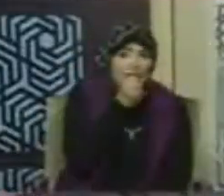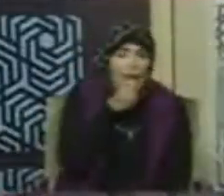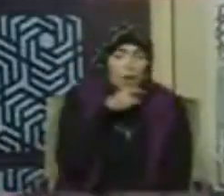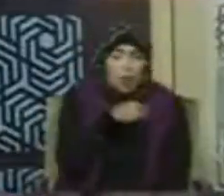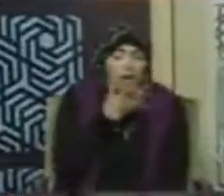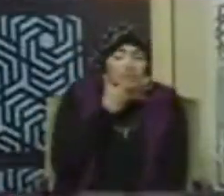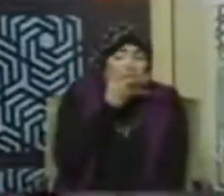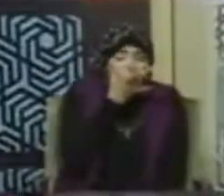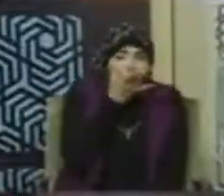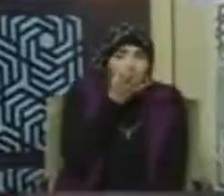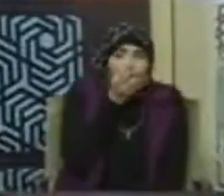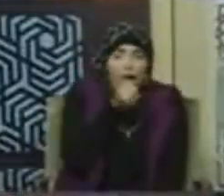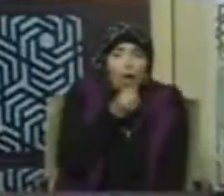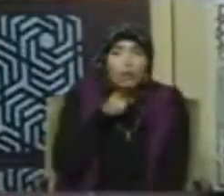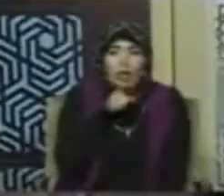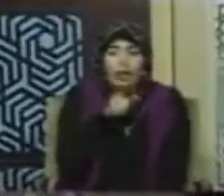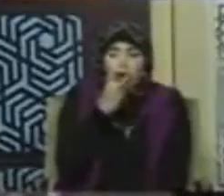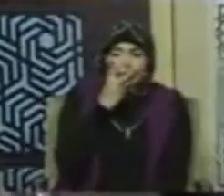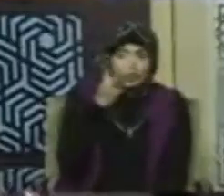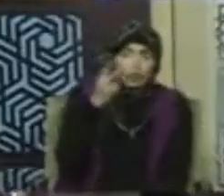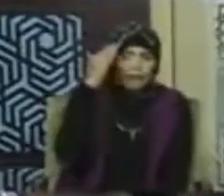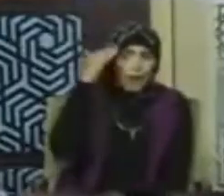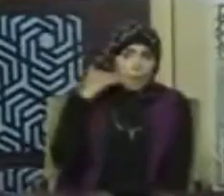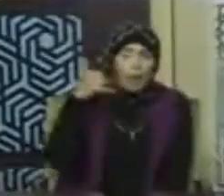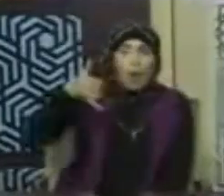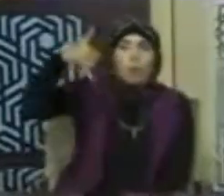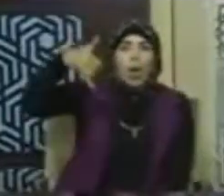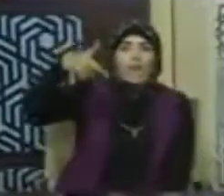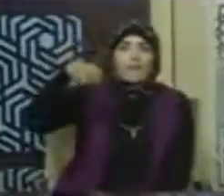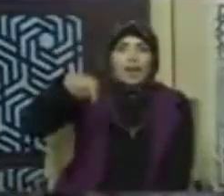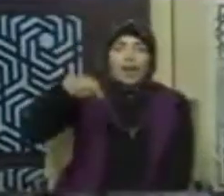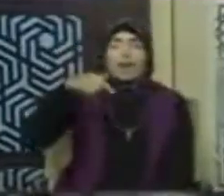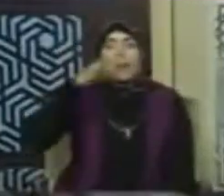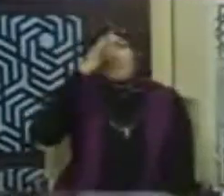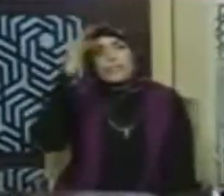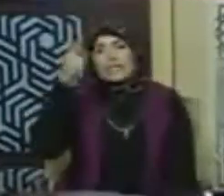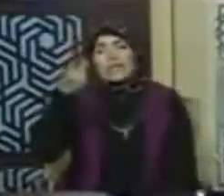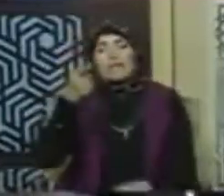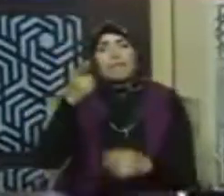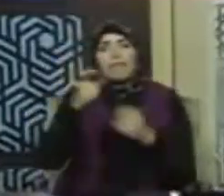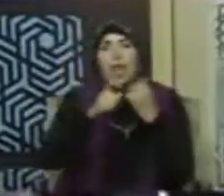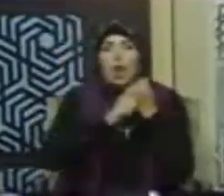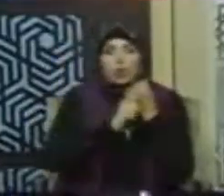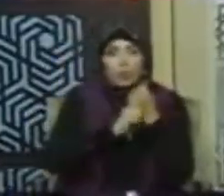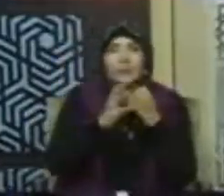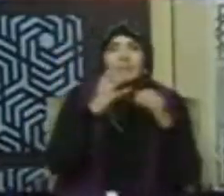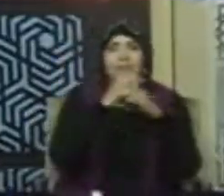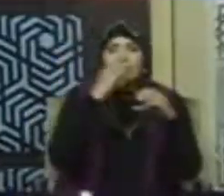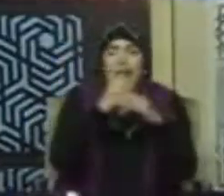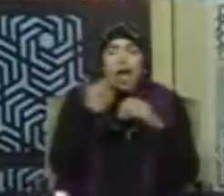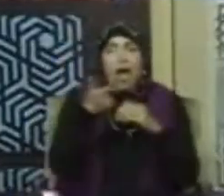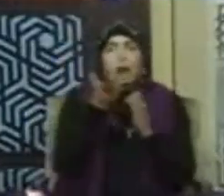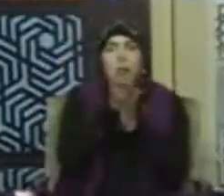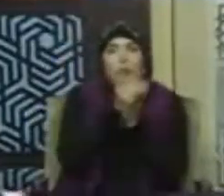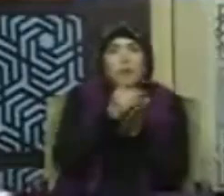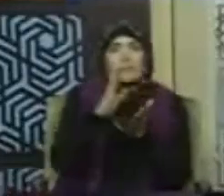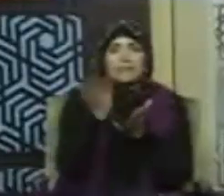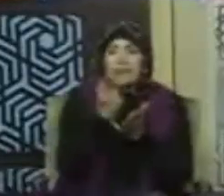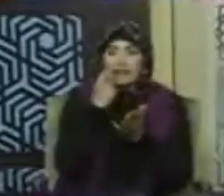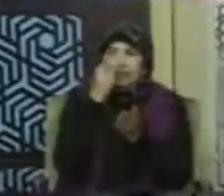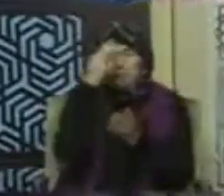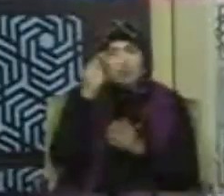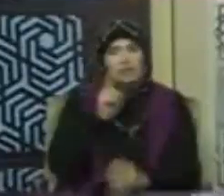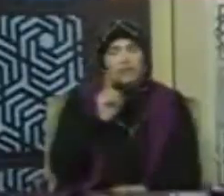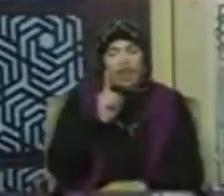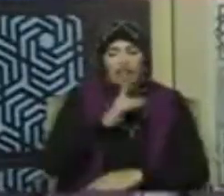الحياء أن يجدوا امرأة واقفة في وسيلة من وسائل النقل العام فيقولون لا يليق